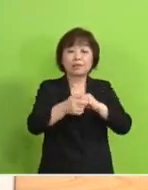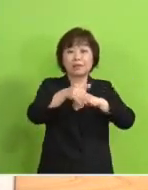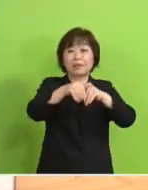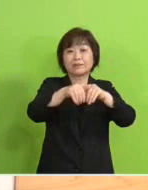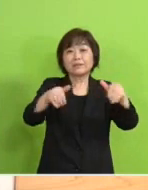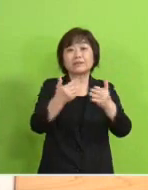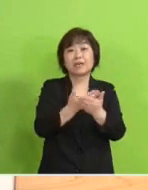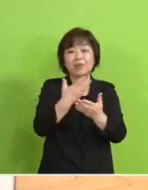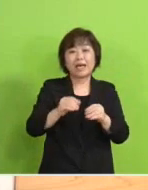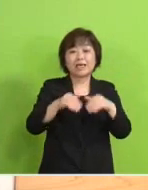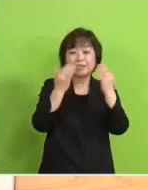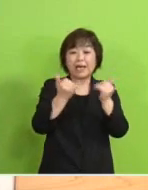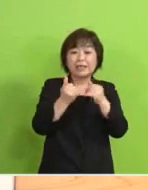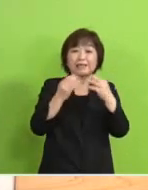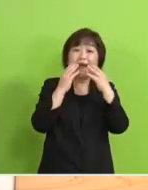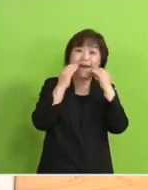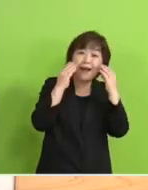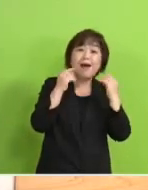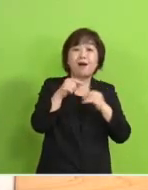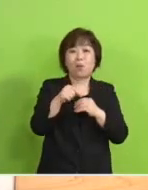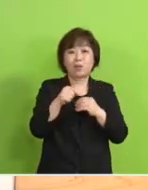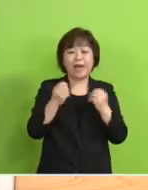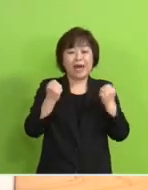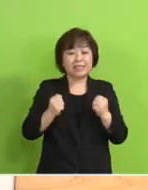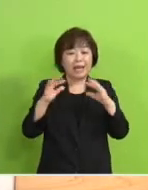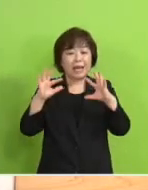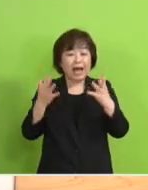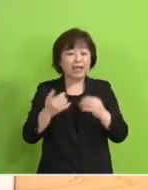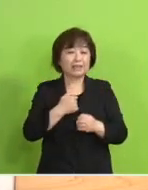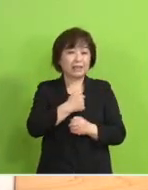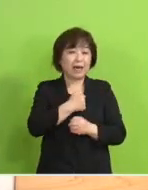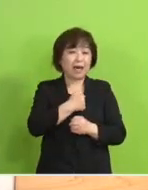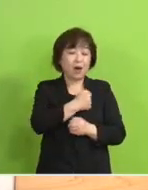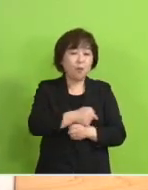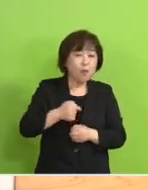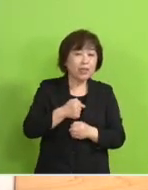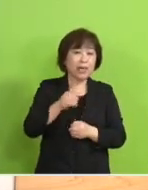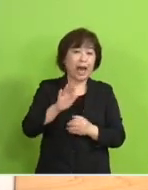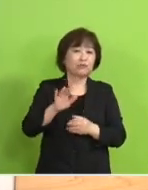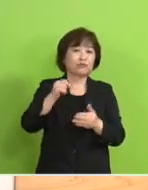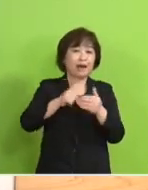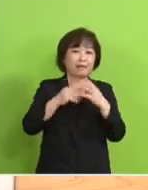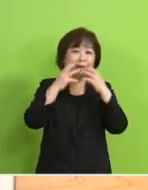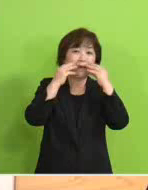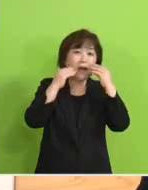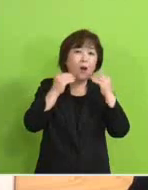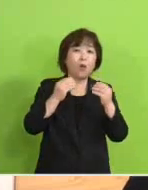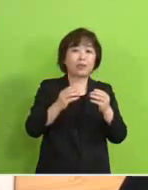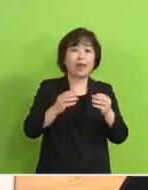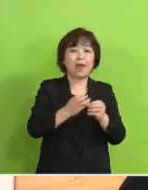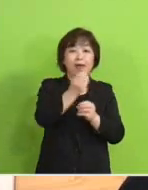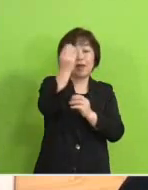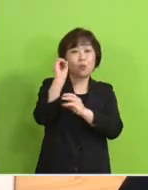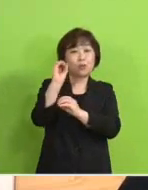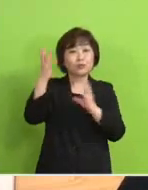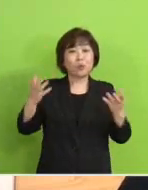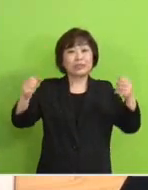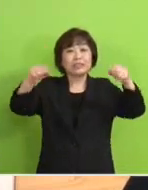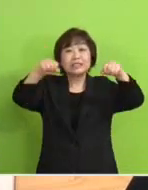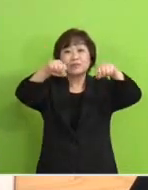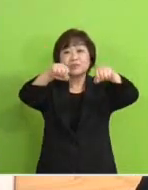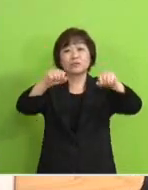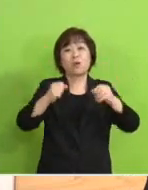が笑顔でですね、走れなかった思いをがある中で笑顔で、トーチキスを行っていただい